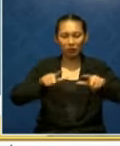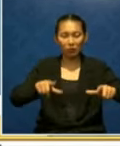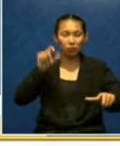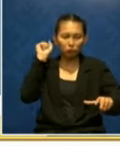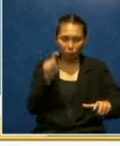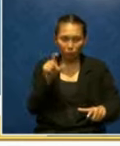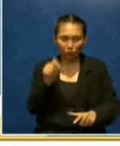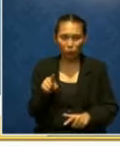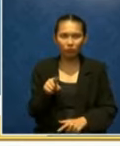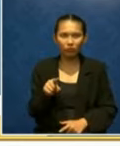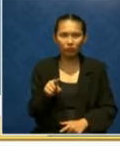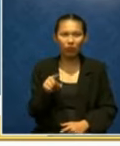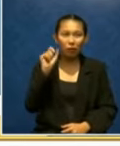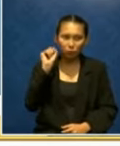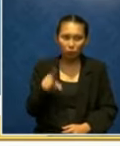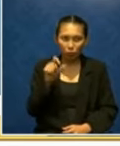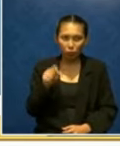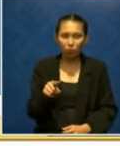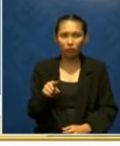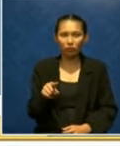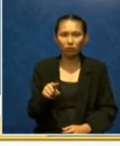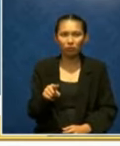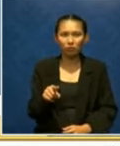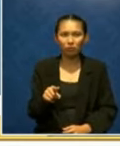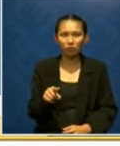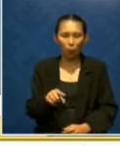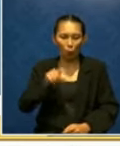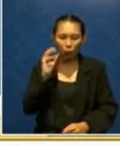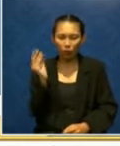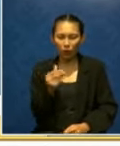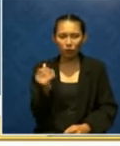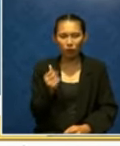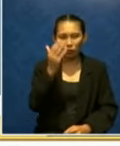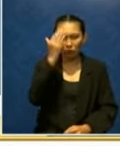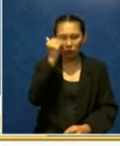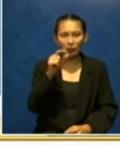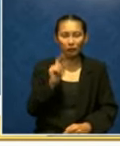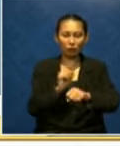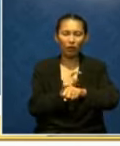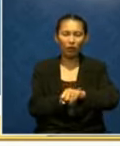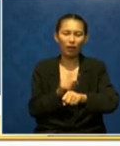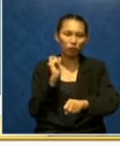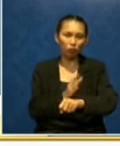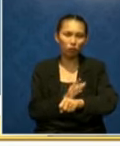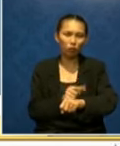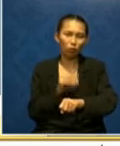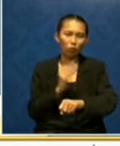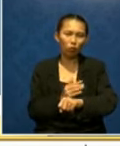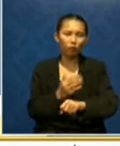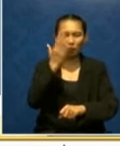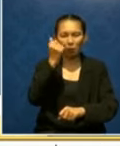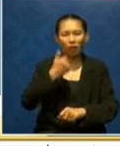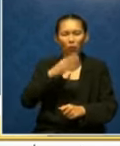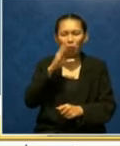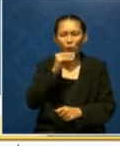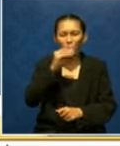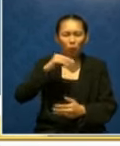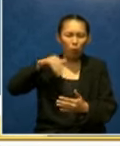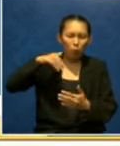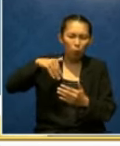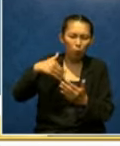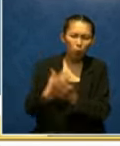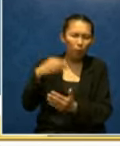ทีดิฉันขอทันทีเลยนะคะแล้วก็ทันใจให้ทันใจประชาชนแล้วก็ทันเวลาค่ะสิ่งเหล่านี้เนี่ยเราพูดกันมาในสภาแห่งนี้เรา